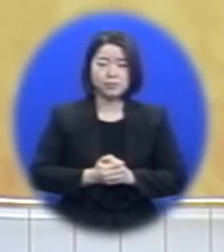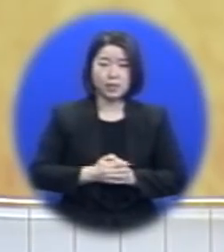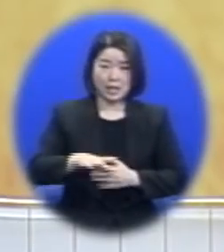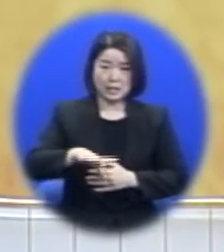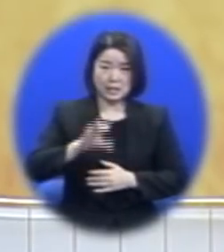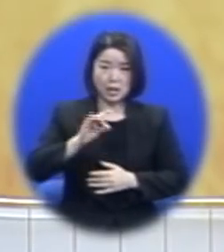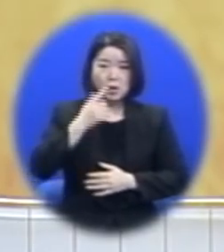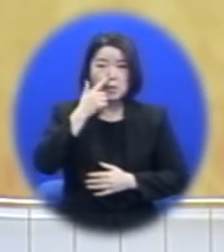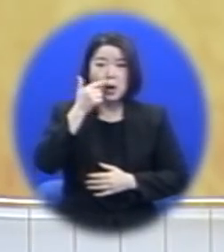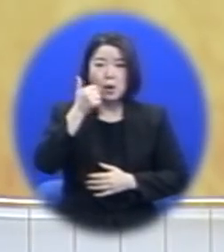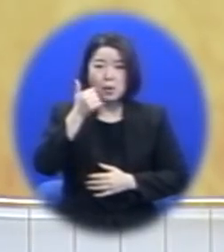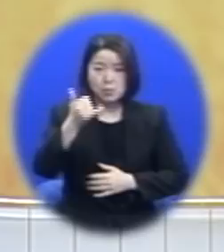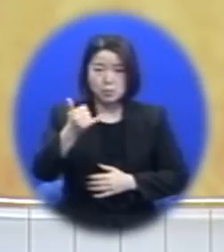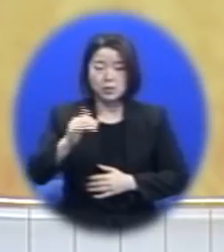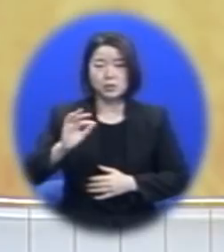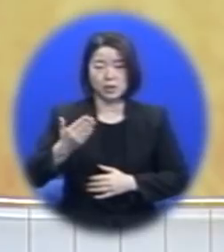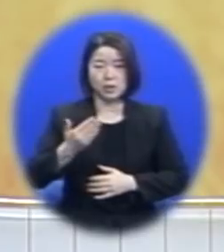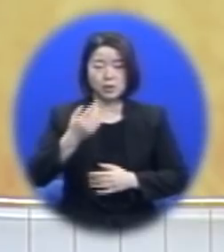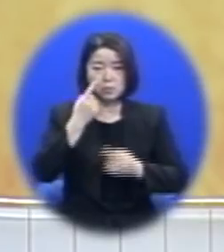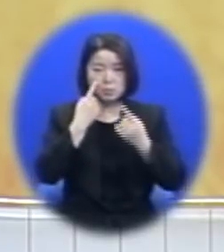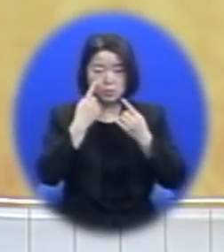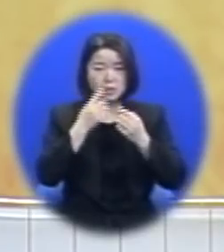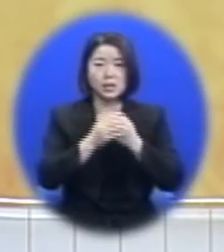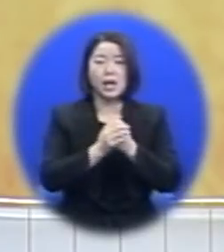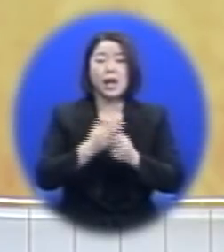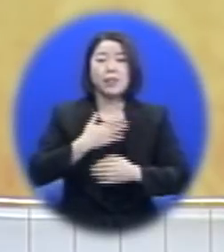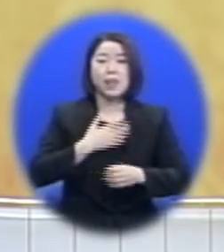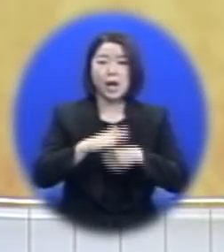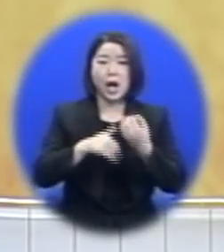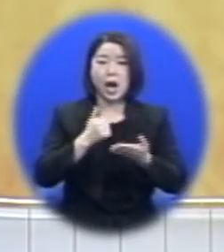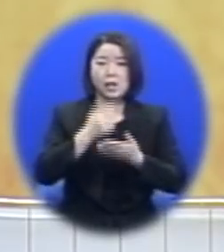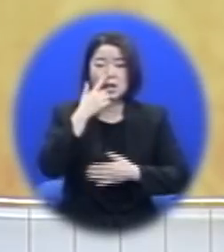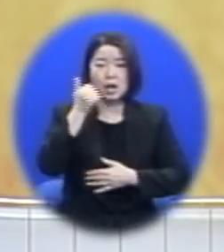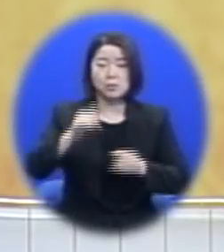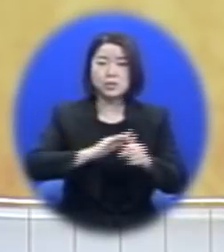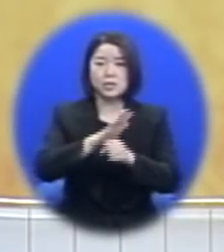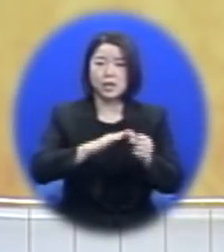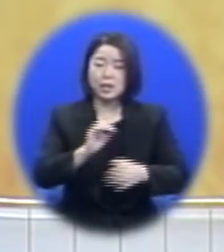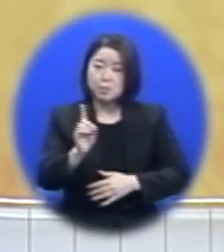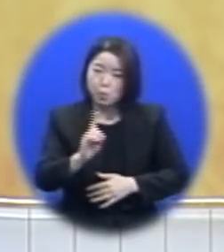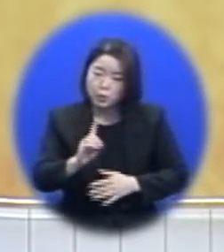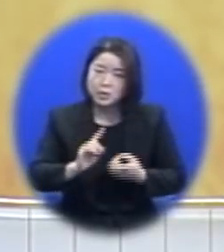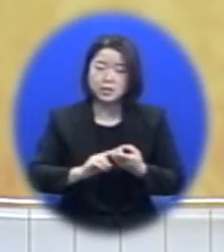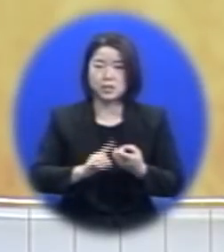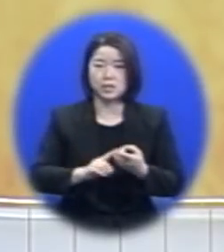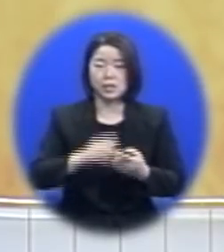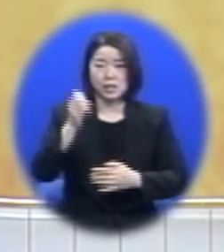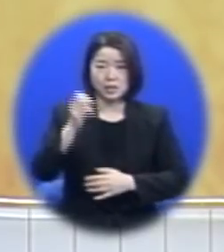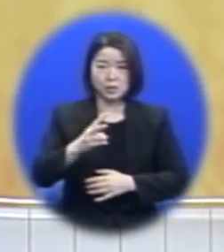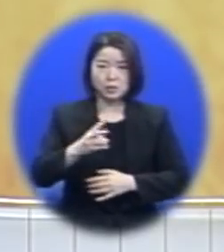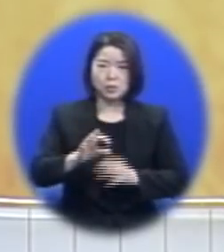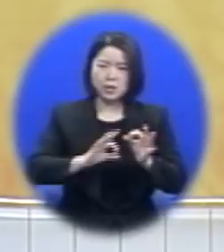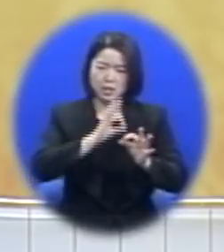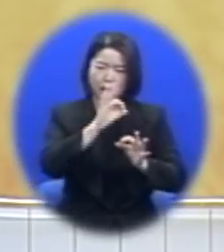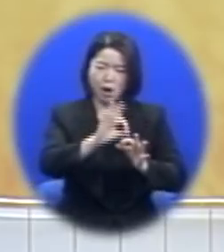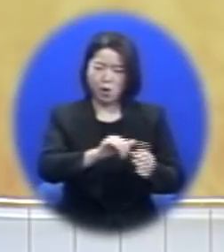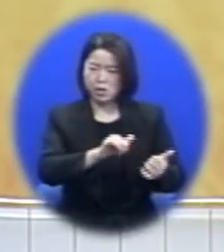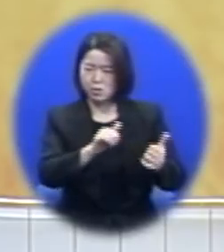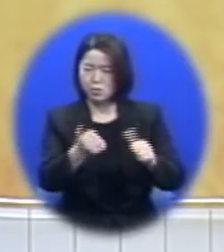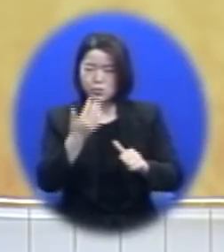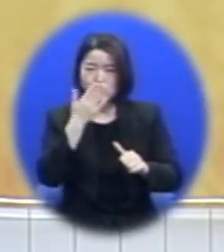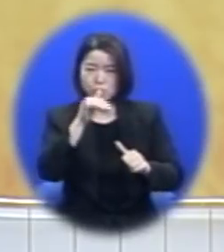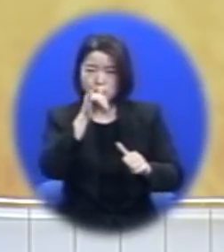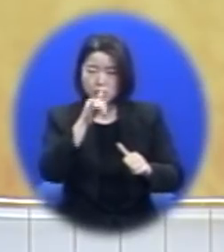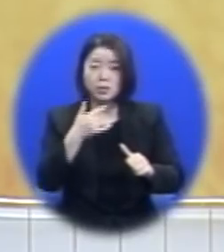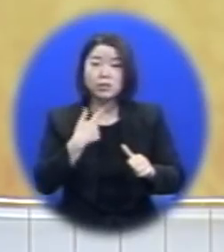초보이지만 부모가 되어보니 날 향한 하나님 아버지의 사랑이 어떠한 사랑인지 그리고 영원히 죽을 수밖에 없는